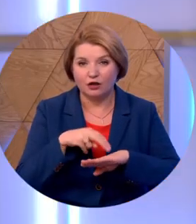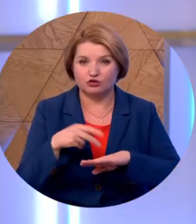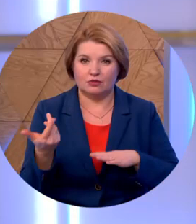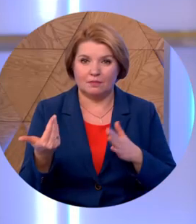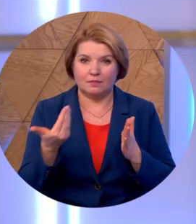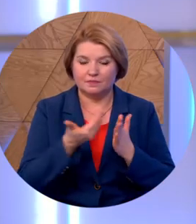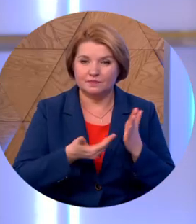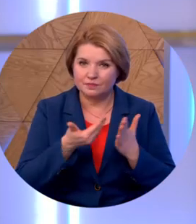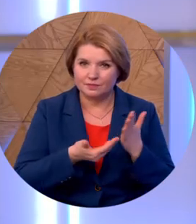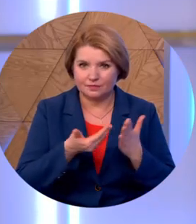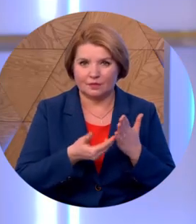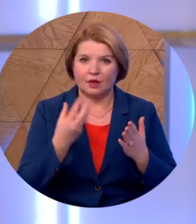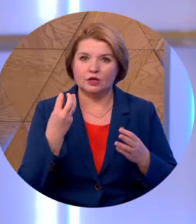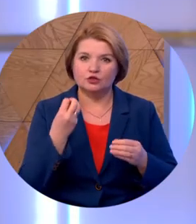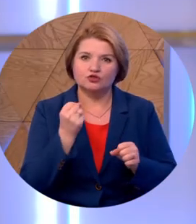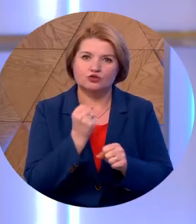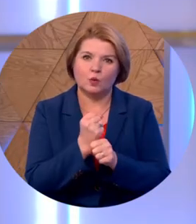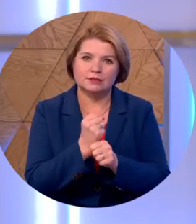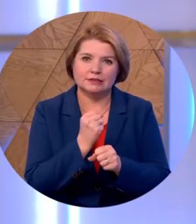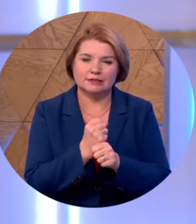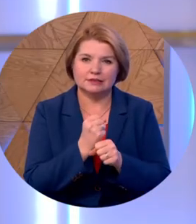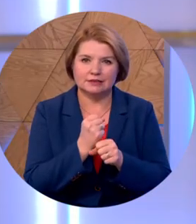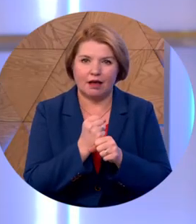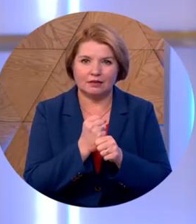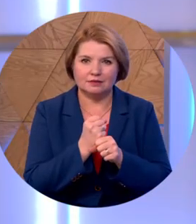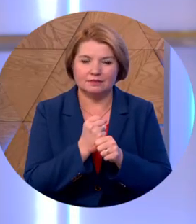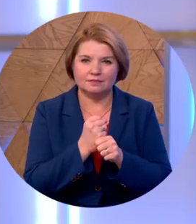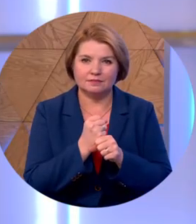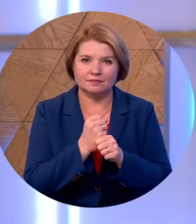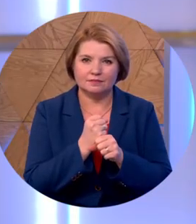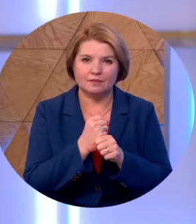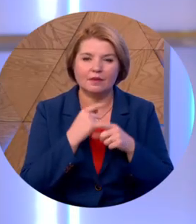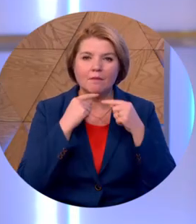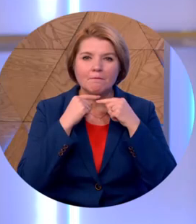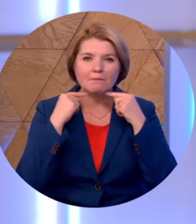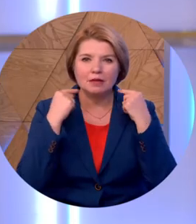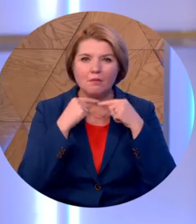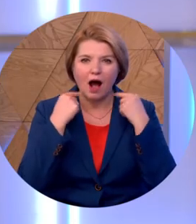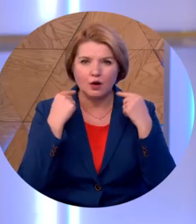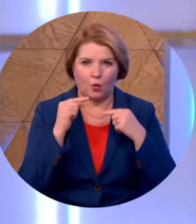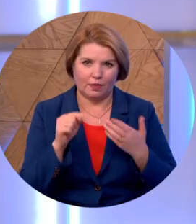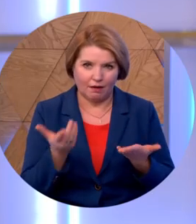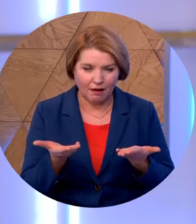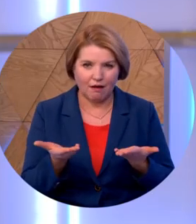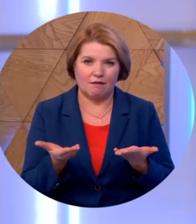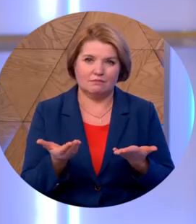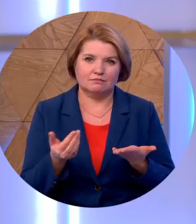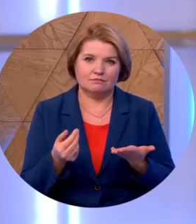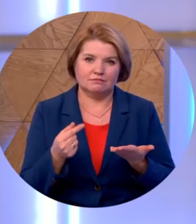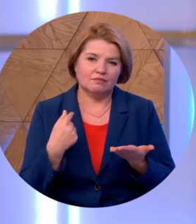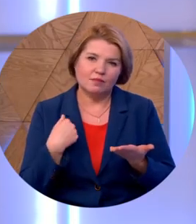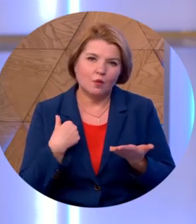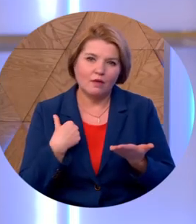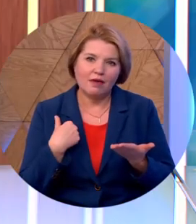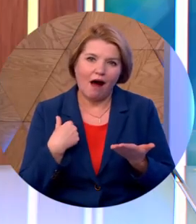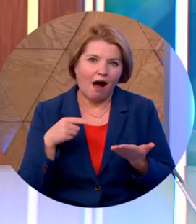всего этого ещё проколоть подбородок так как как она выразилась он у меня очень большой вот хотя я как бы